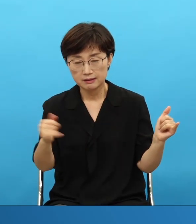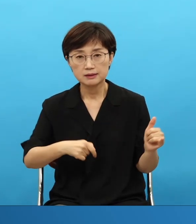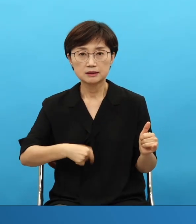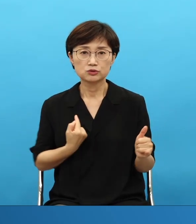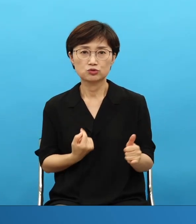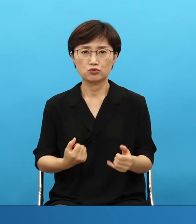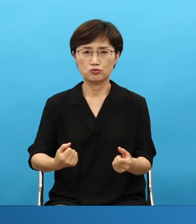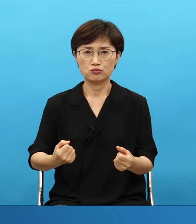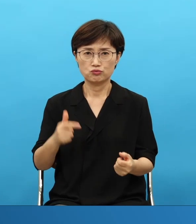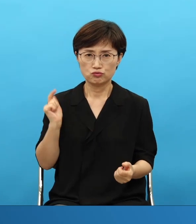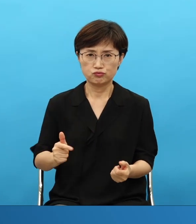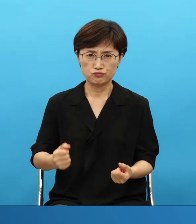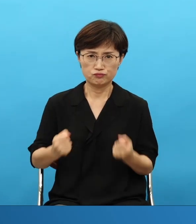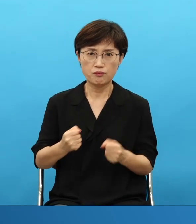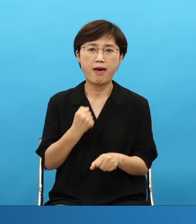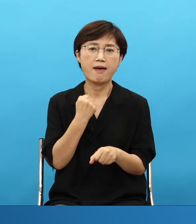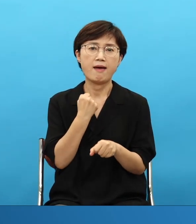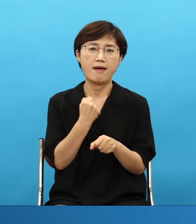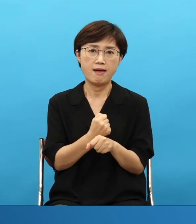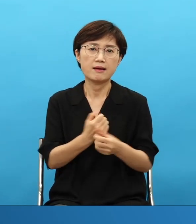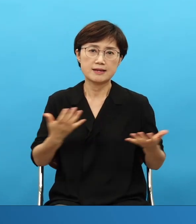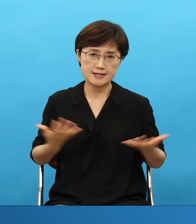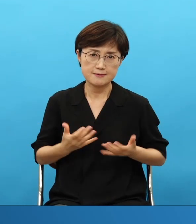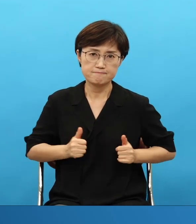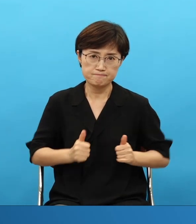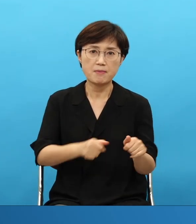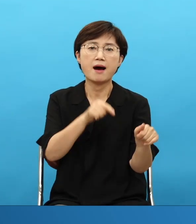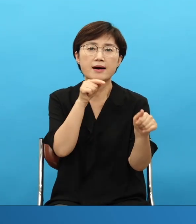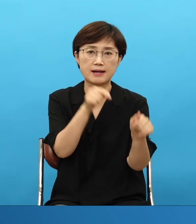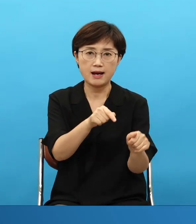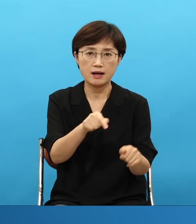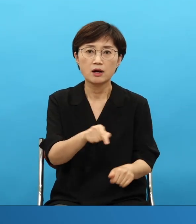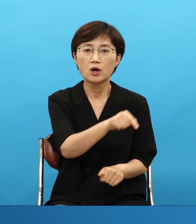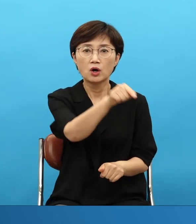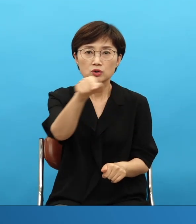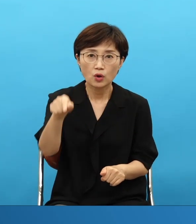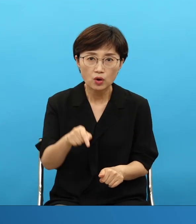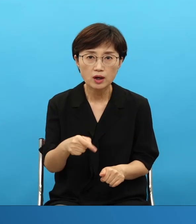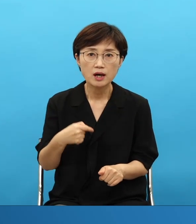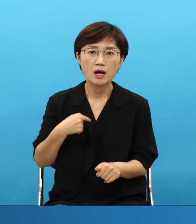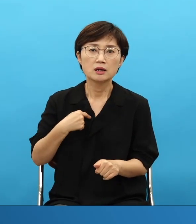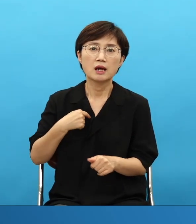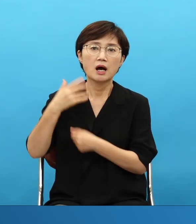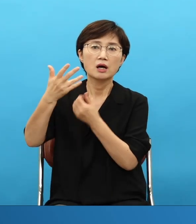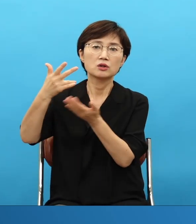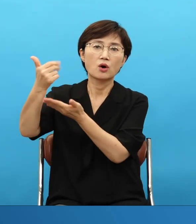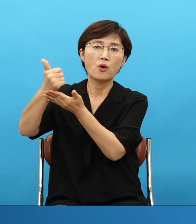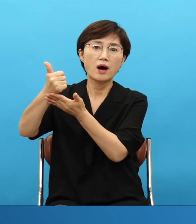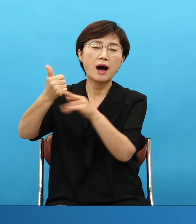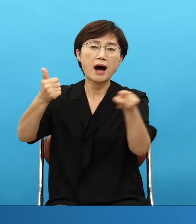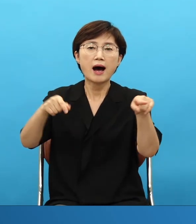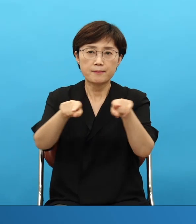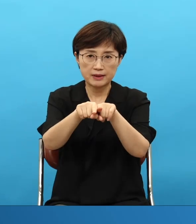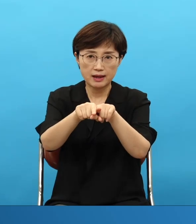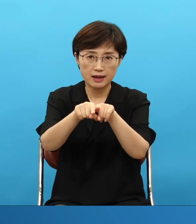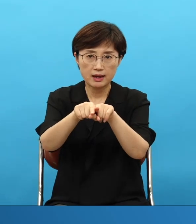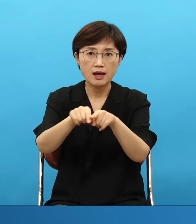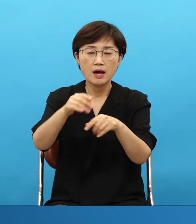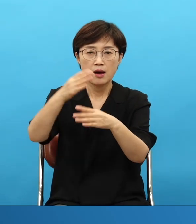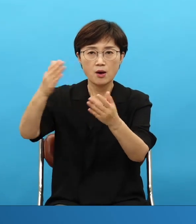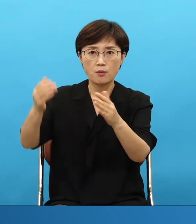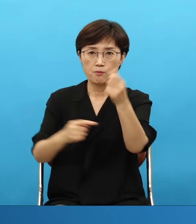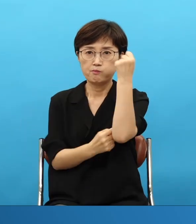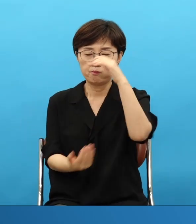모든 백성아 스스로 굳세게 하여 일할지어다. 내가 여호와 함께 하노라. 만군의